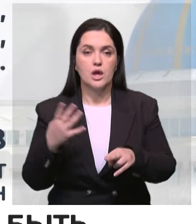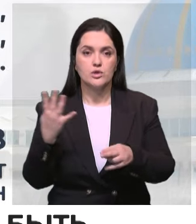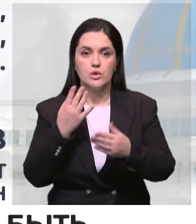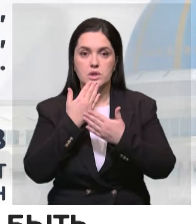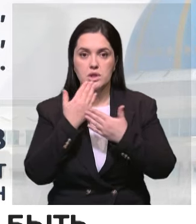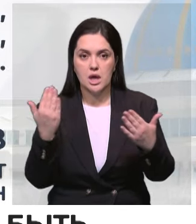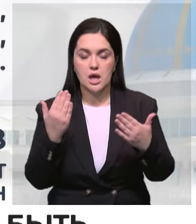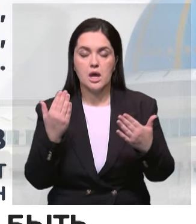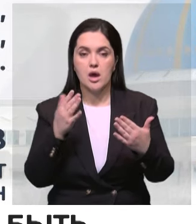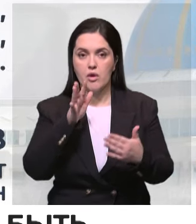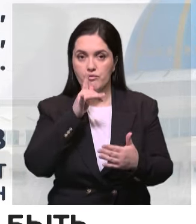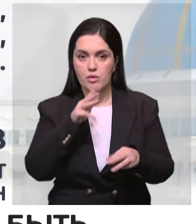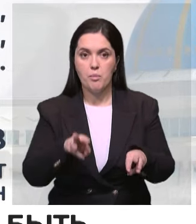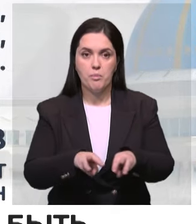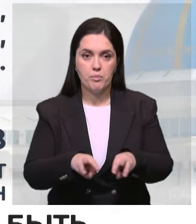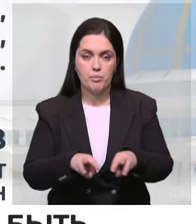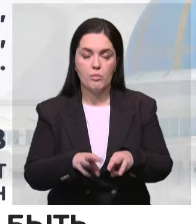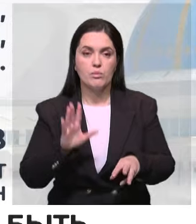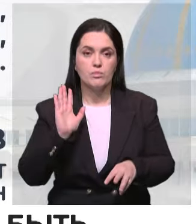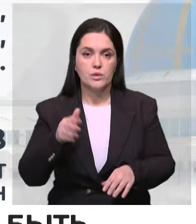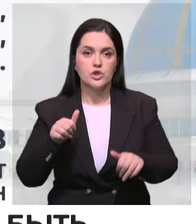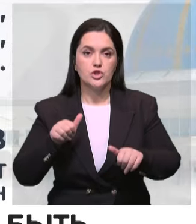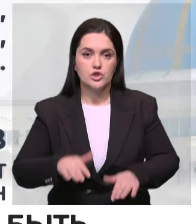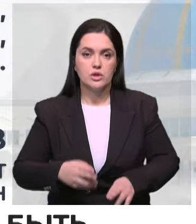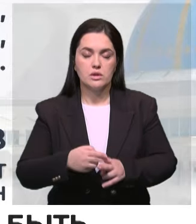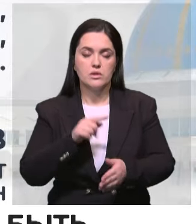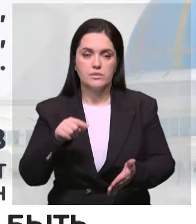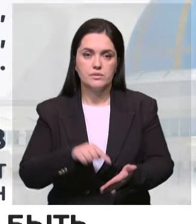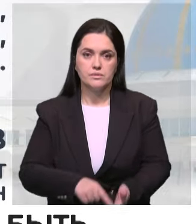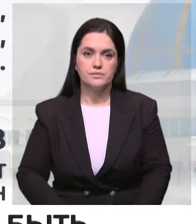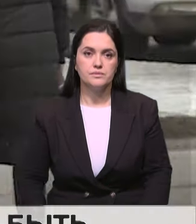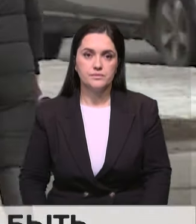заключительный этап. Правительству необходимо проработать решение этого вопроса.